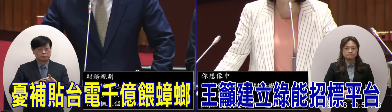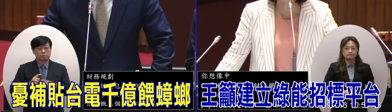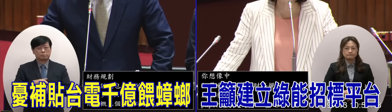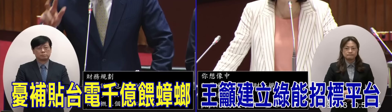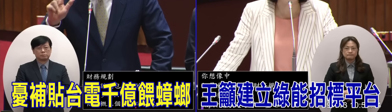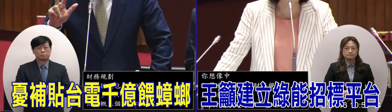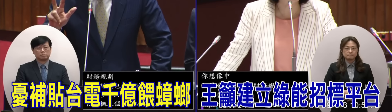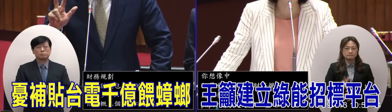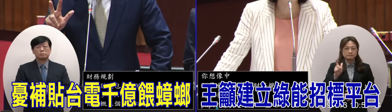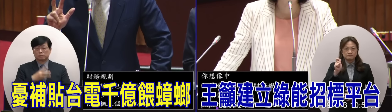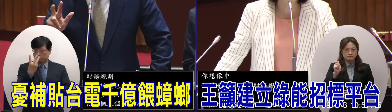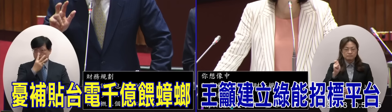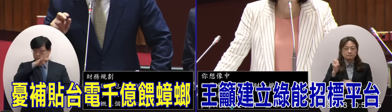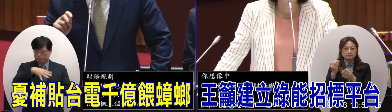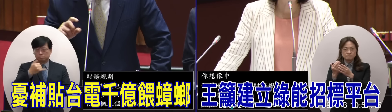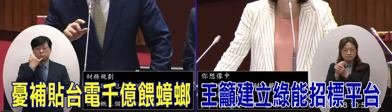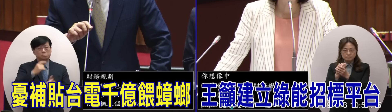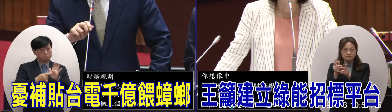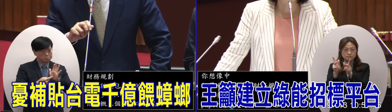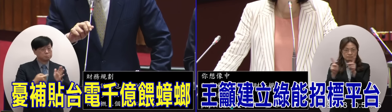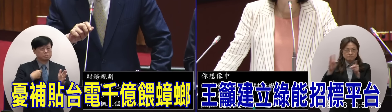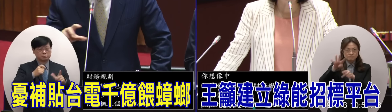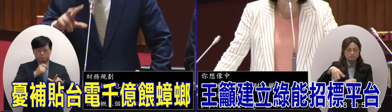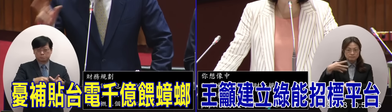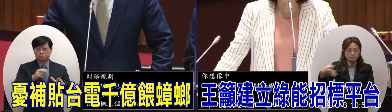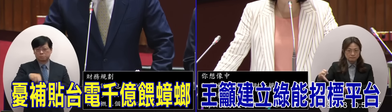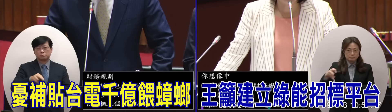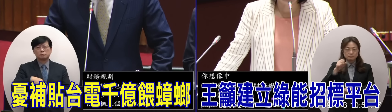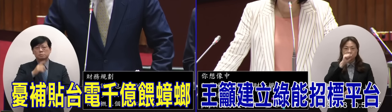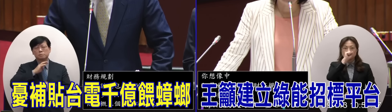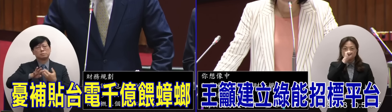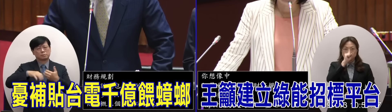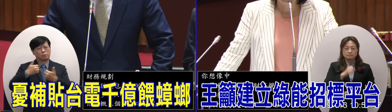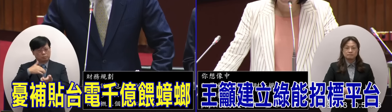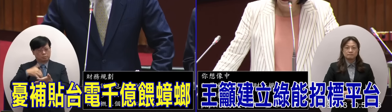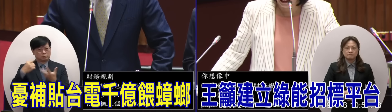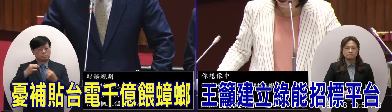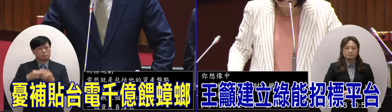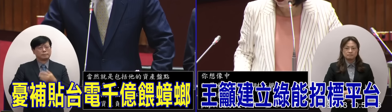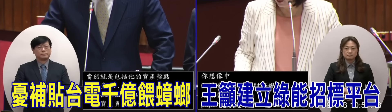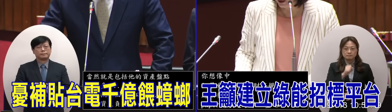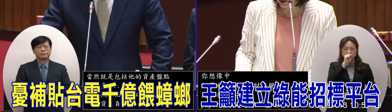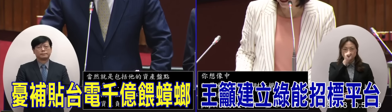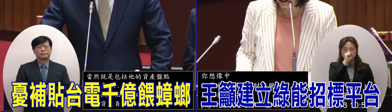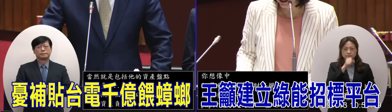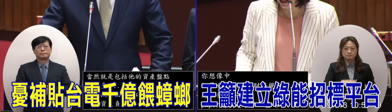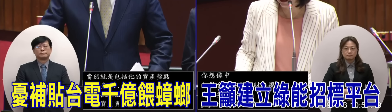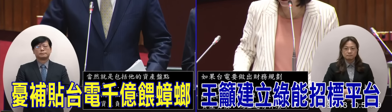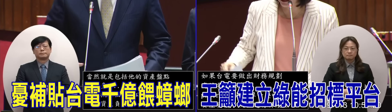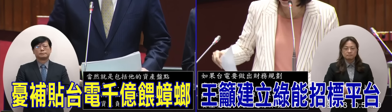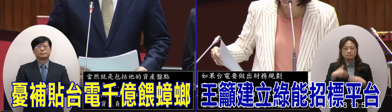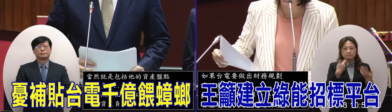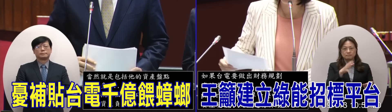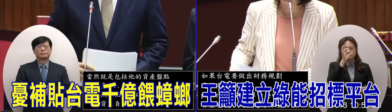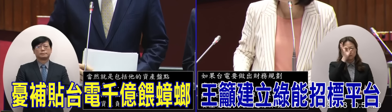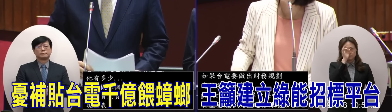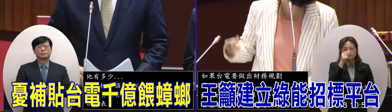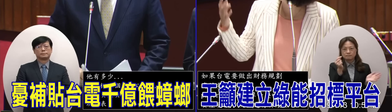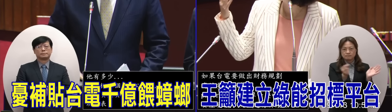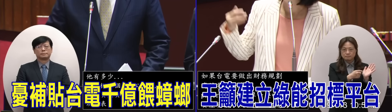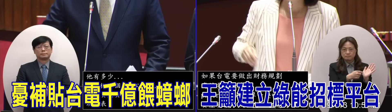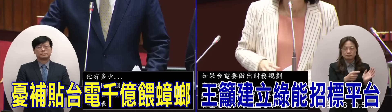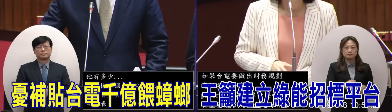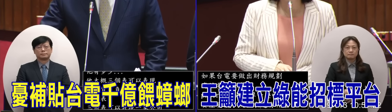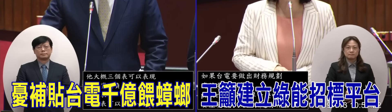现金表， 三张表可以表现一下公司了，这个是会计上面的原则了。 好，那我就给你看一下哦，